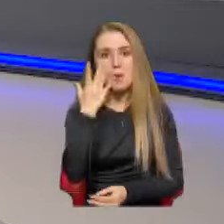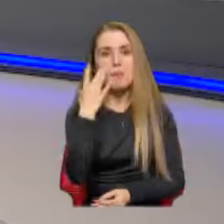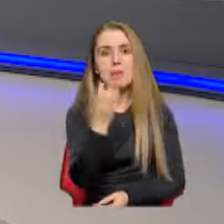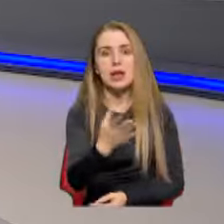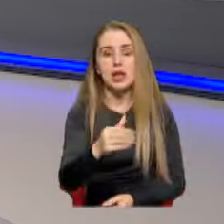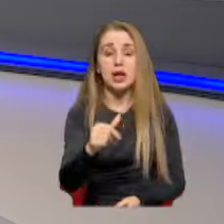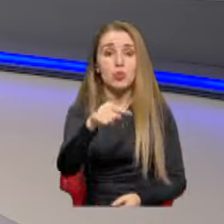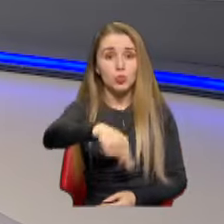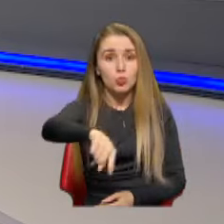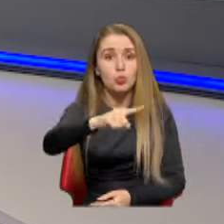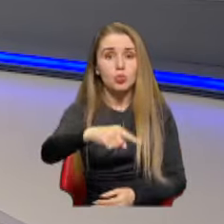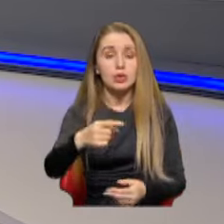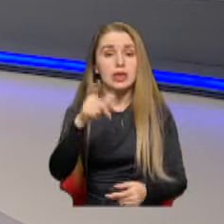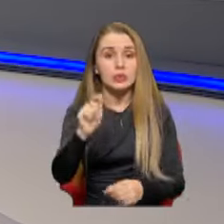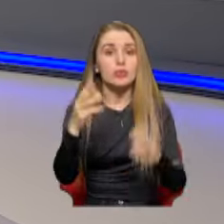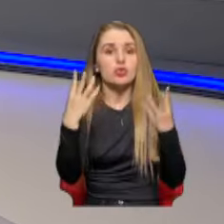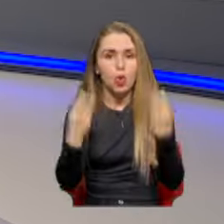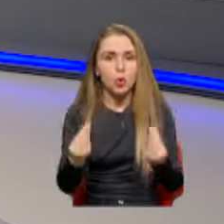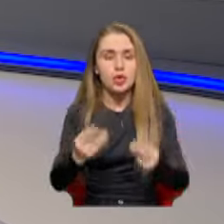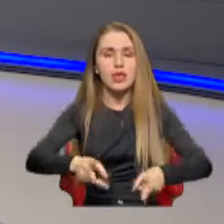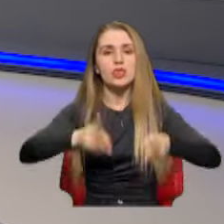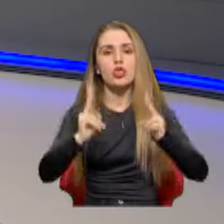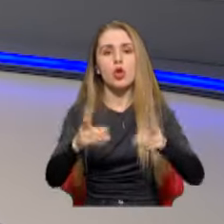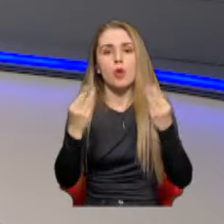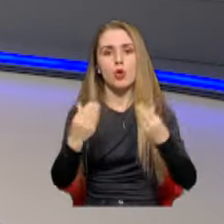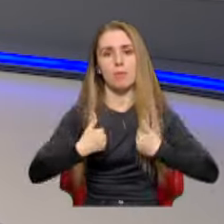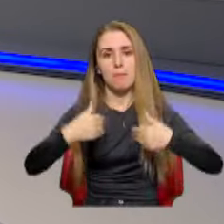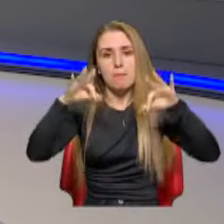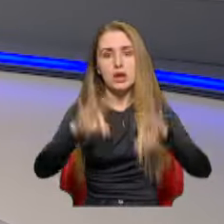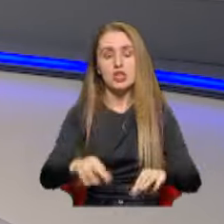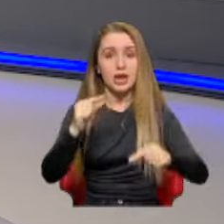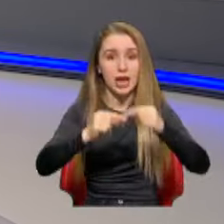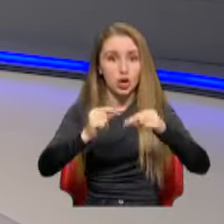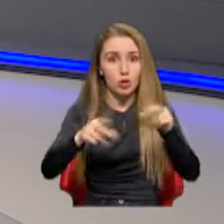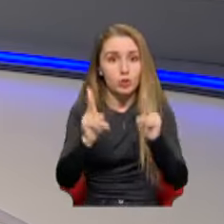tüm bunlar zaten yapılmış olsa normalleşeceğiz. Ekonomimiz de normalleşeceğiz.